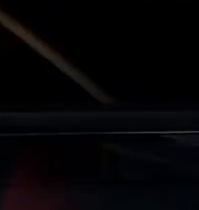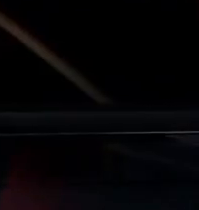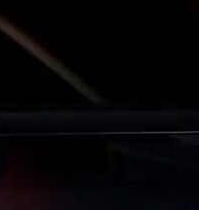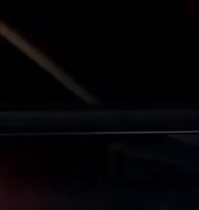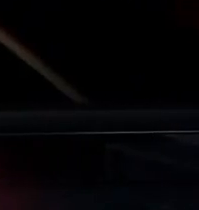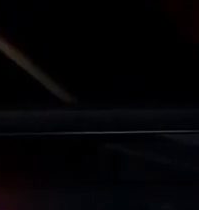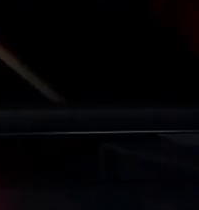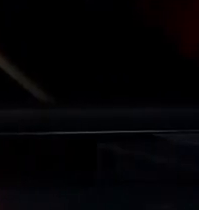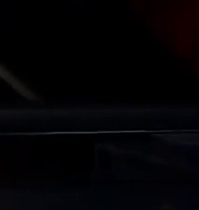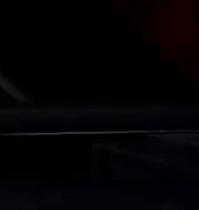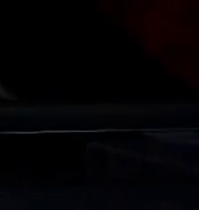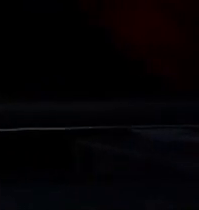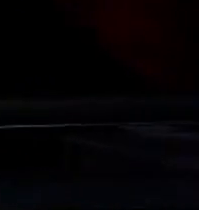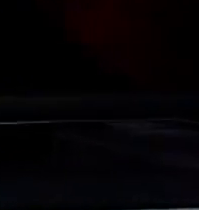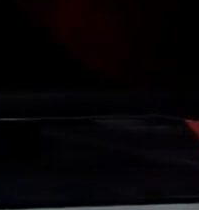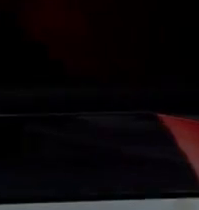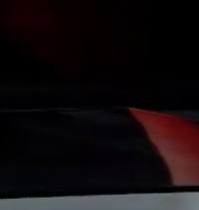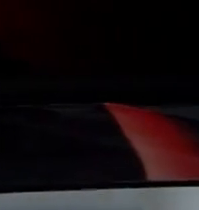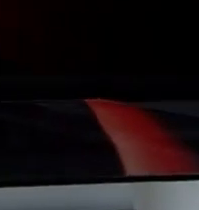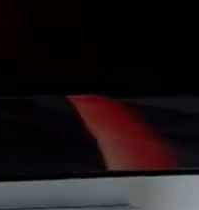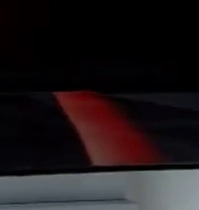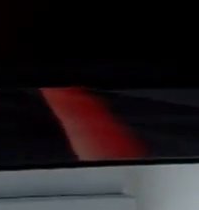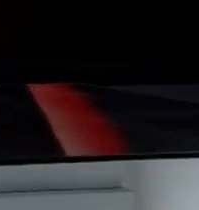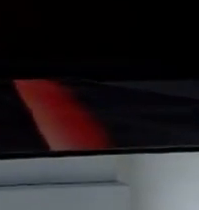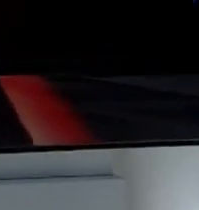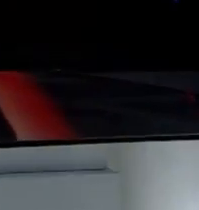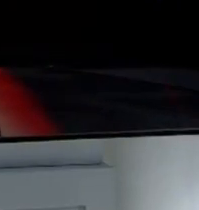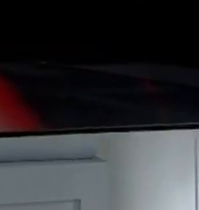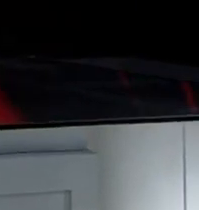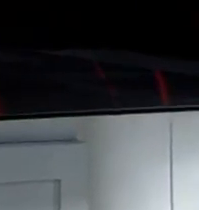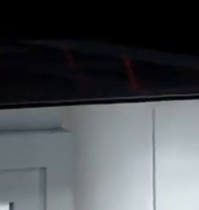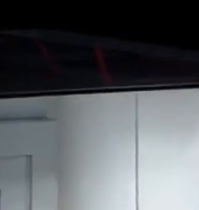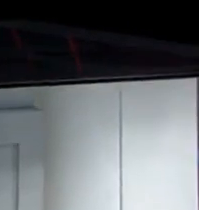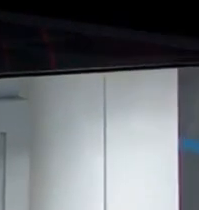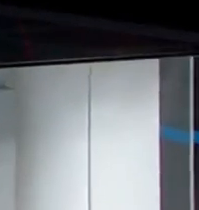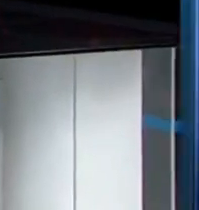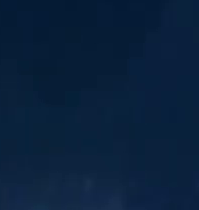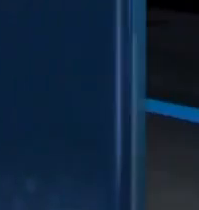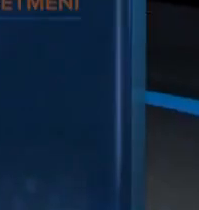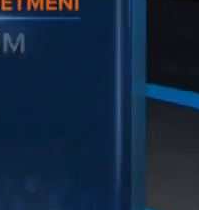değil. Bültenimizin sonuna geldik. Haberin merkezinden iyi akşamlar.